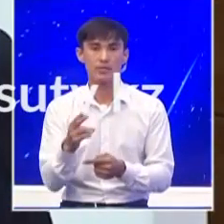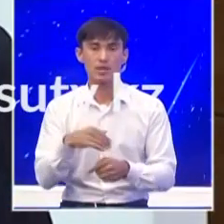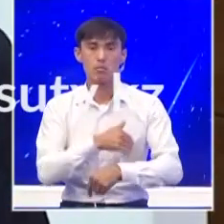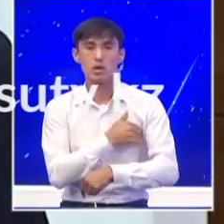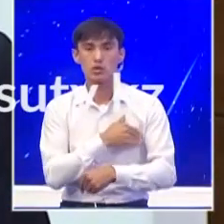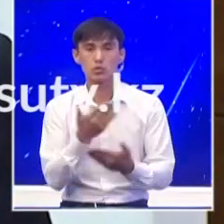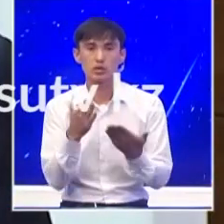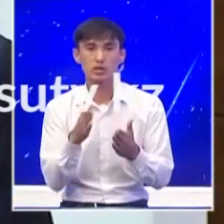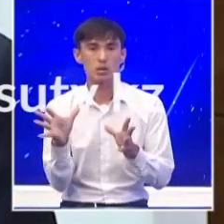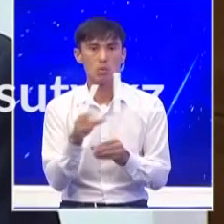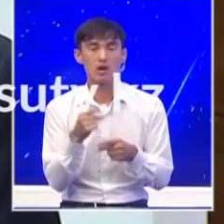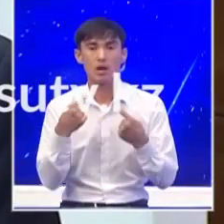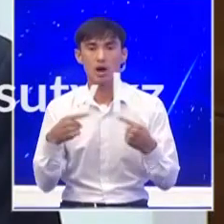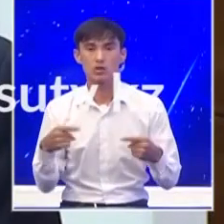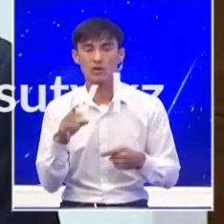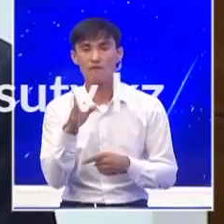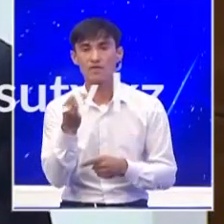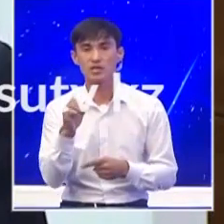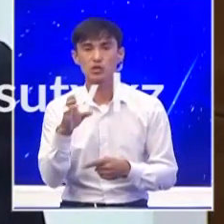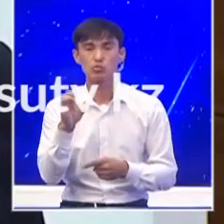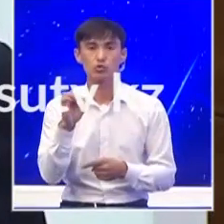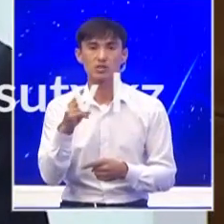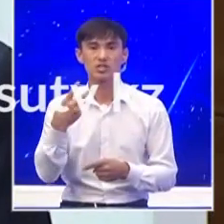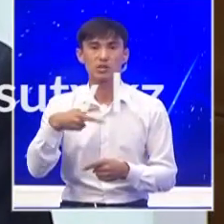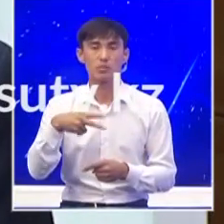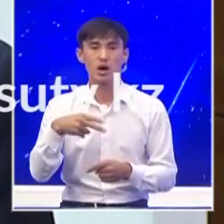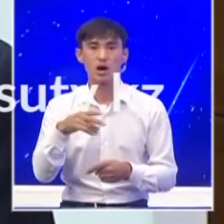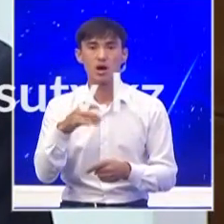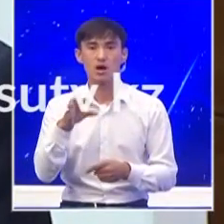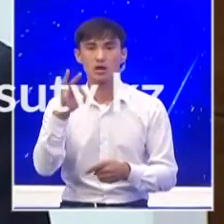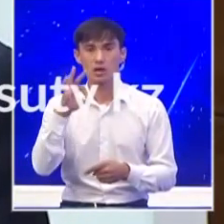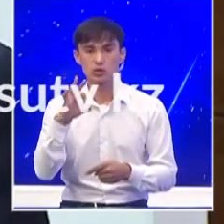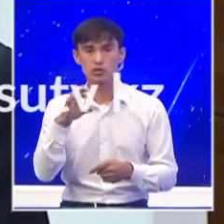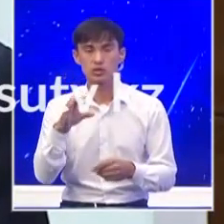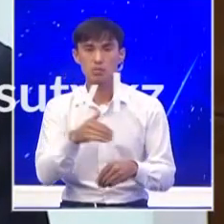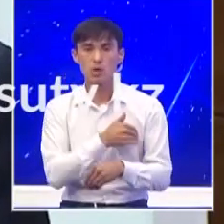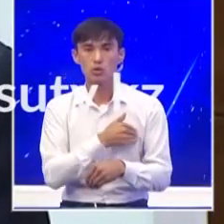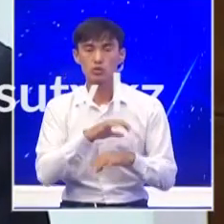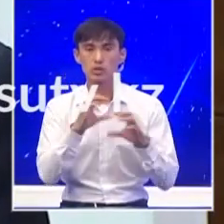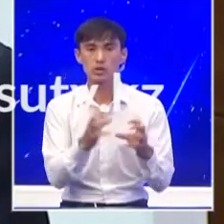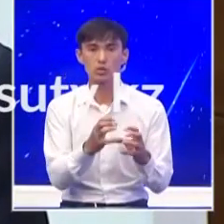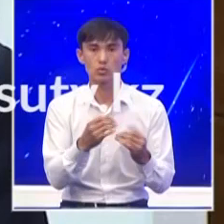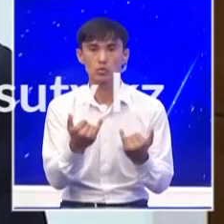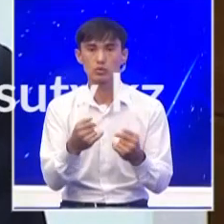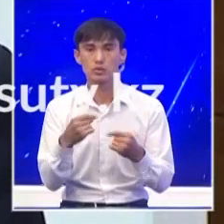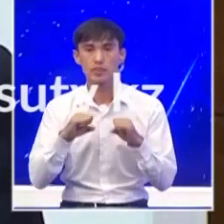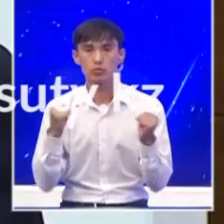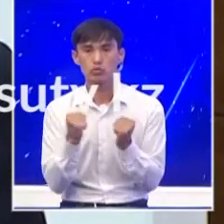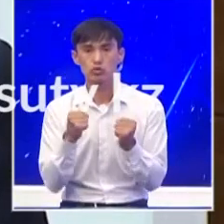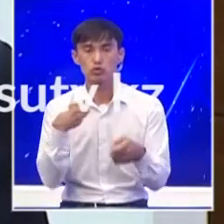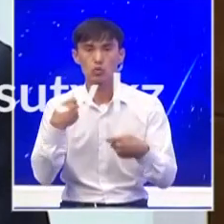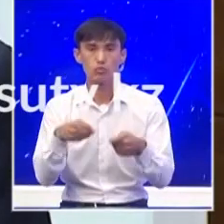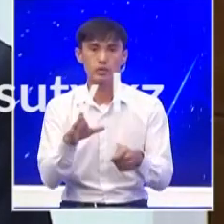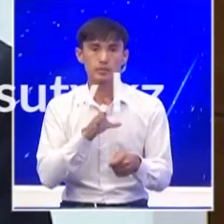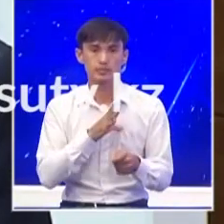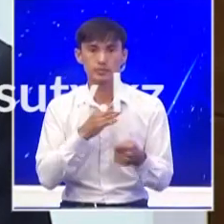жағдайында олардың бәрі әртүрлі. Ви Спутнигі 20 градус температурада сақталуы керек. Ол үшін бізде автомұздатқыштар сатып алынды. Сондай-ақ